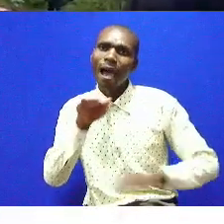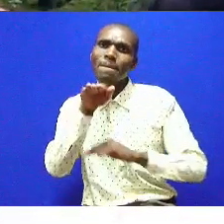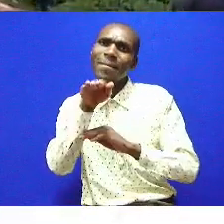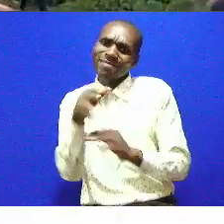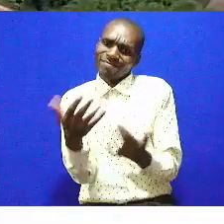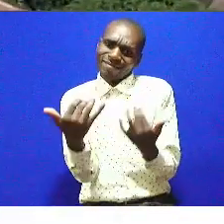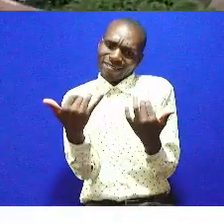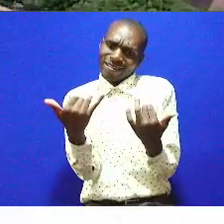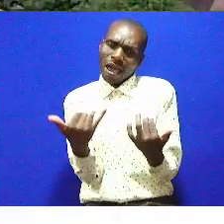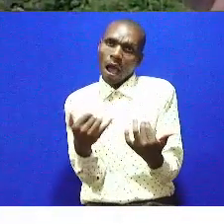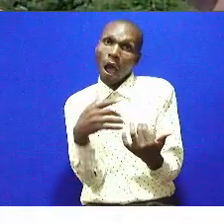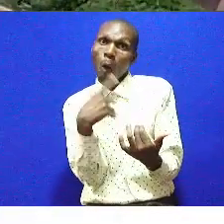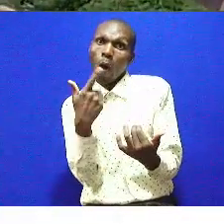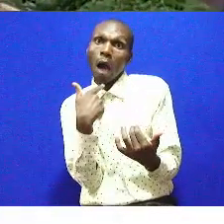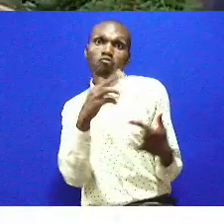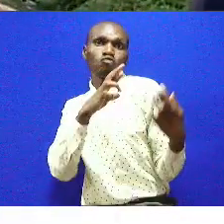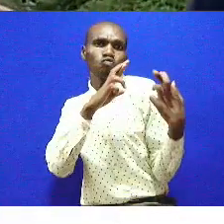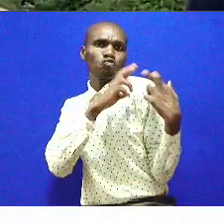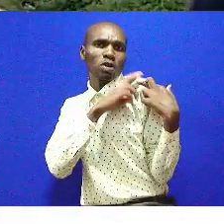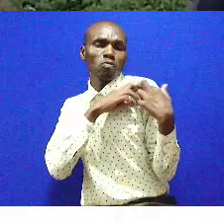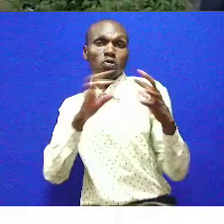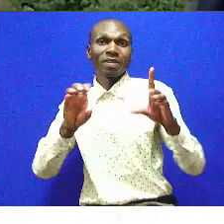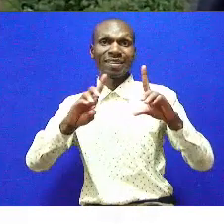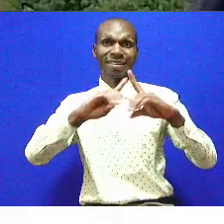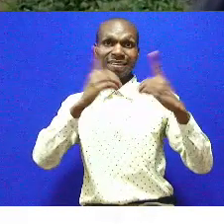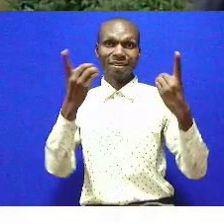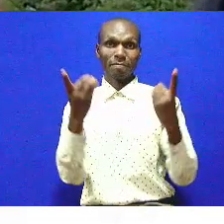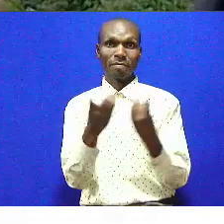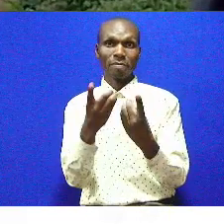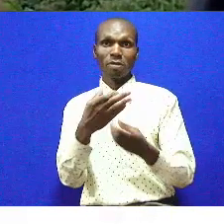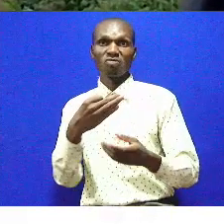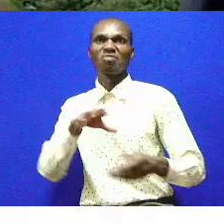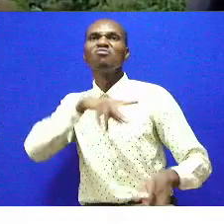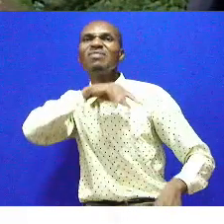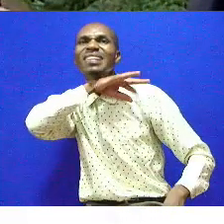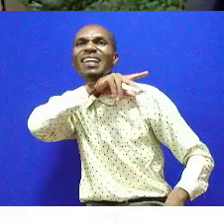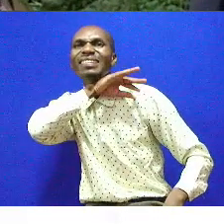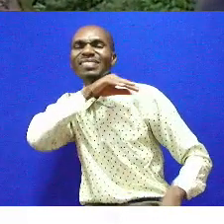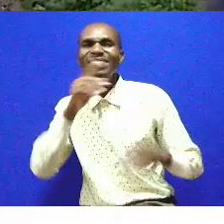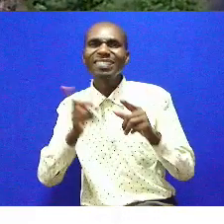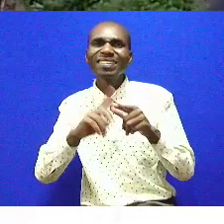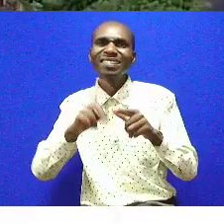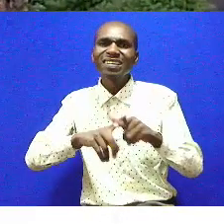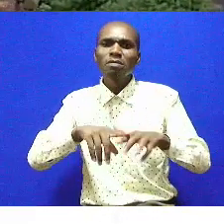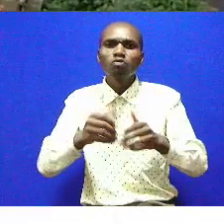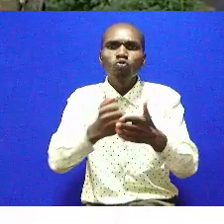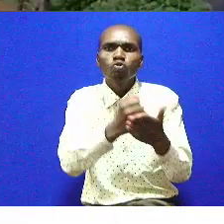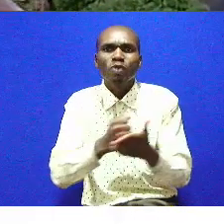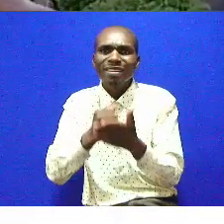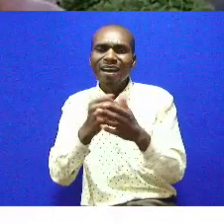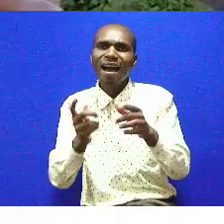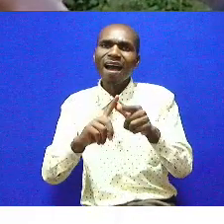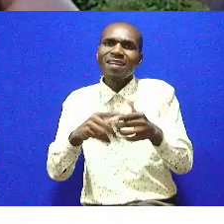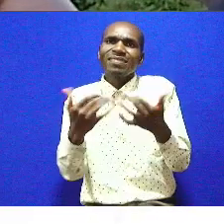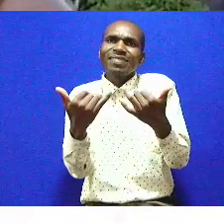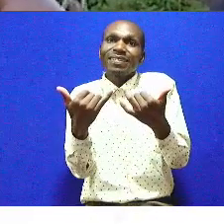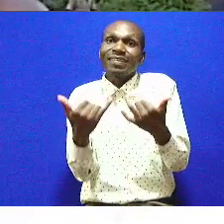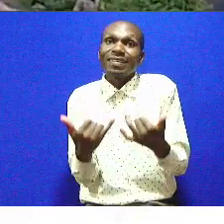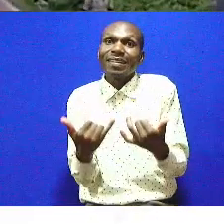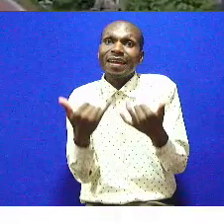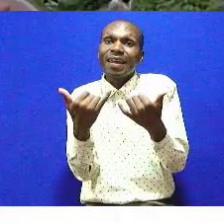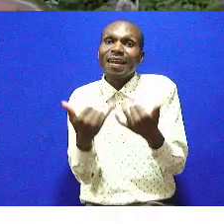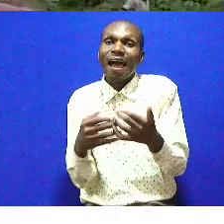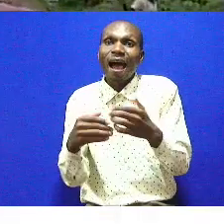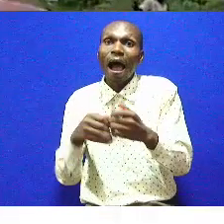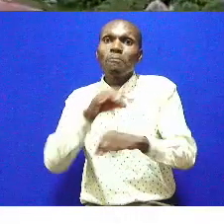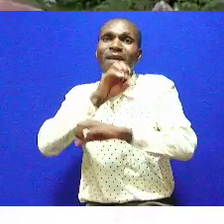ringa ande bari batene the department yo bo chabo said garbage collection ngoba echanga